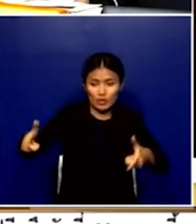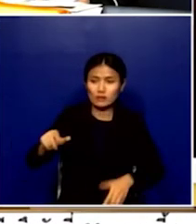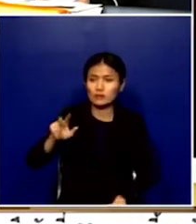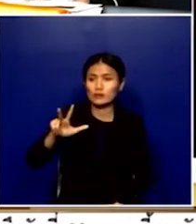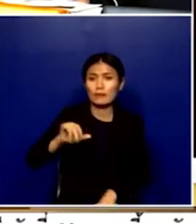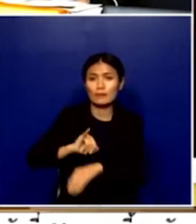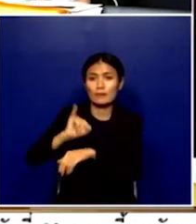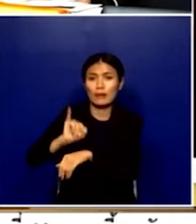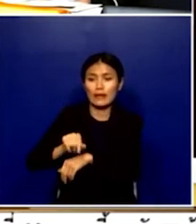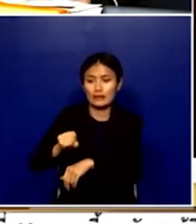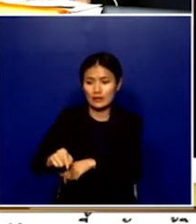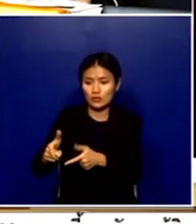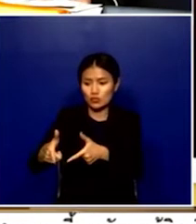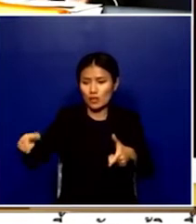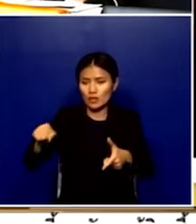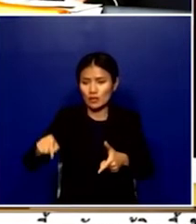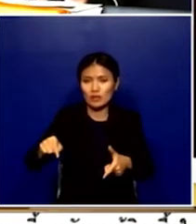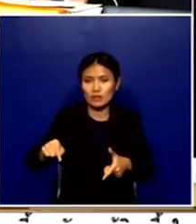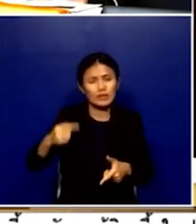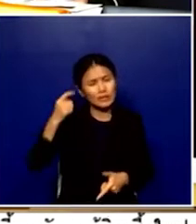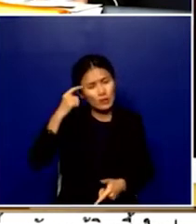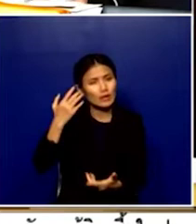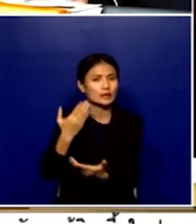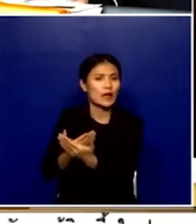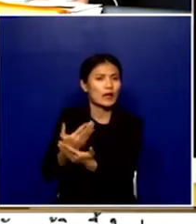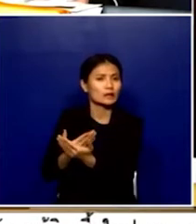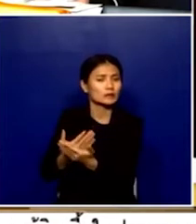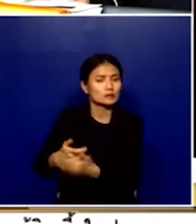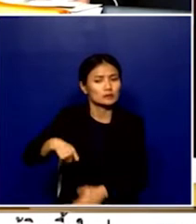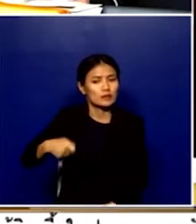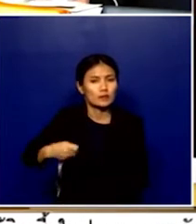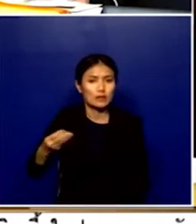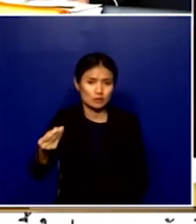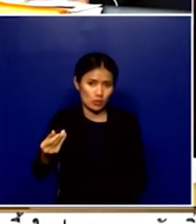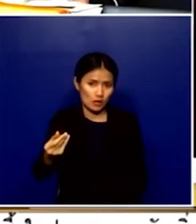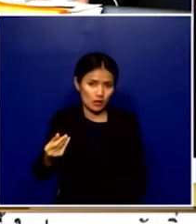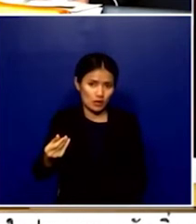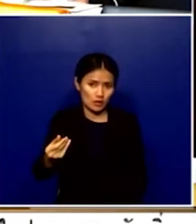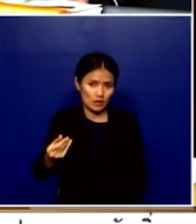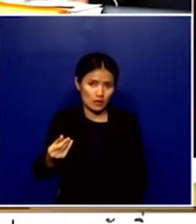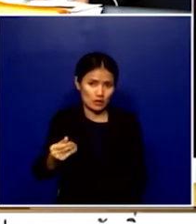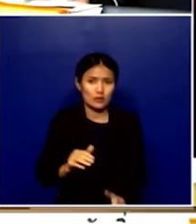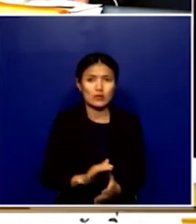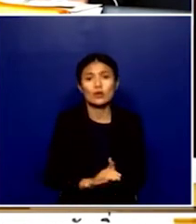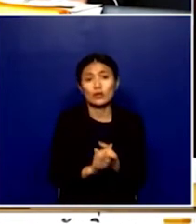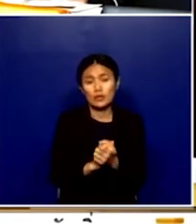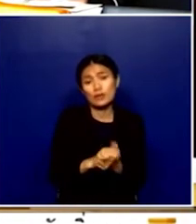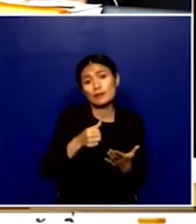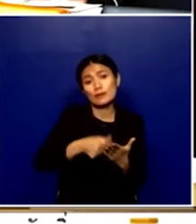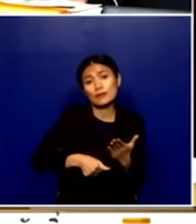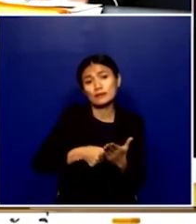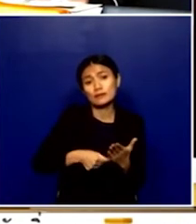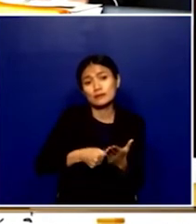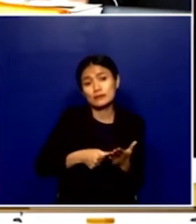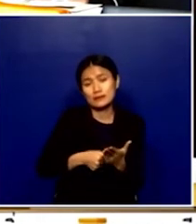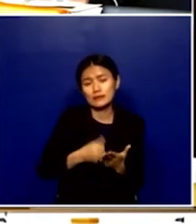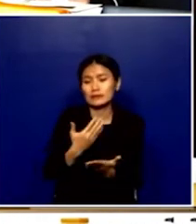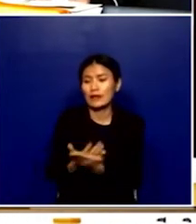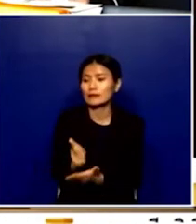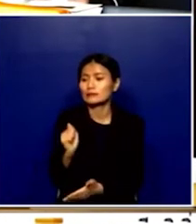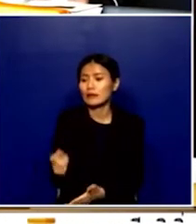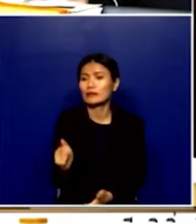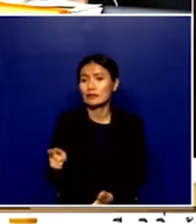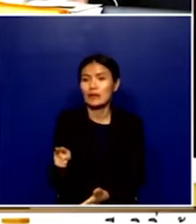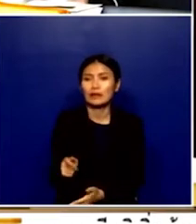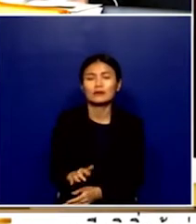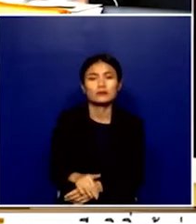ทุกบ้านของคนเอกชัสิธิงแล้วเราจะต้องใช้ภาษีอากร ในการบำลุบำเลอ บานหงนั้นเป็จำนเทาไห่กฎ